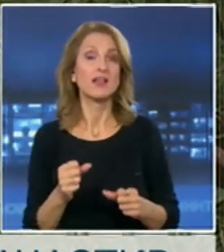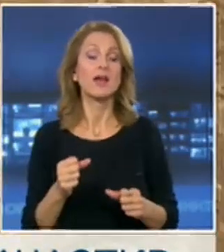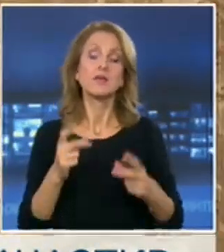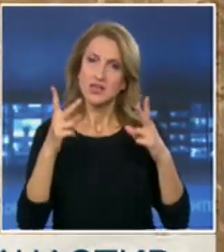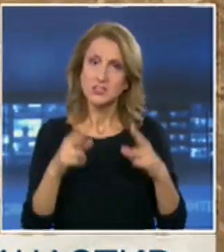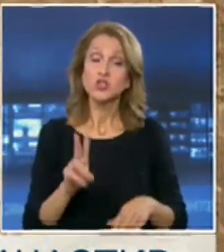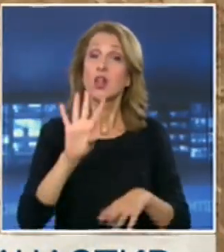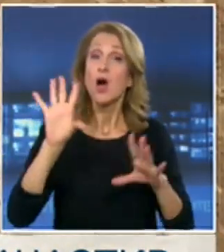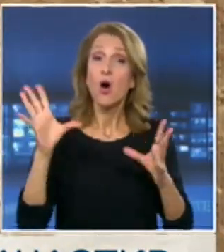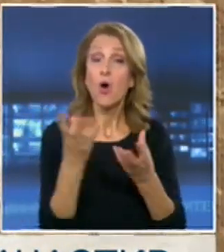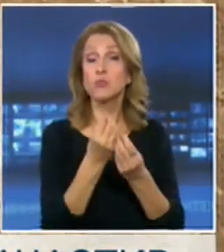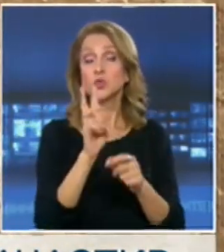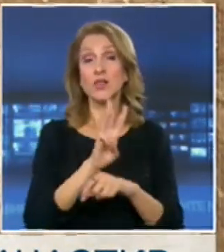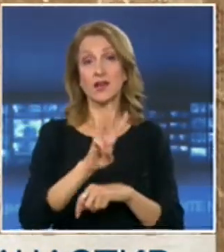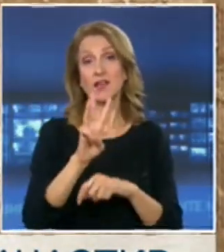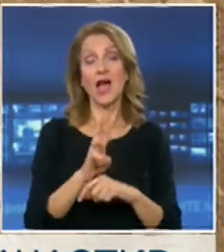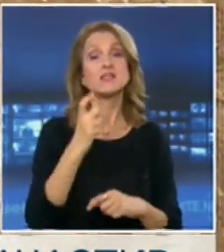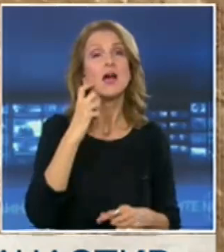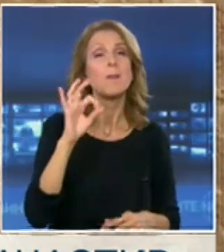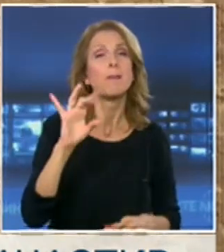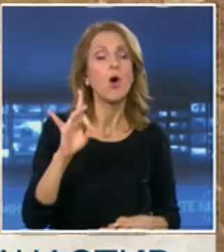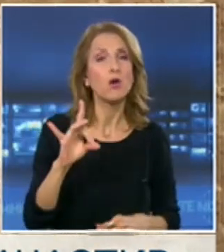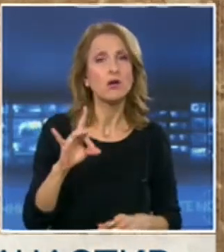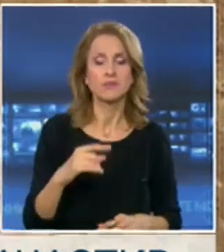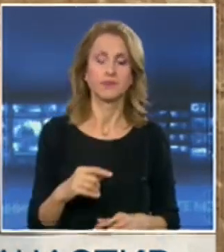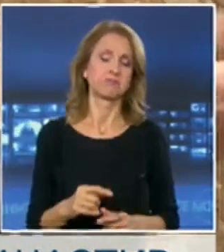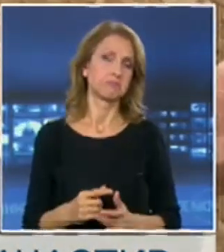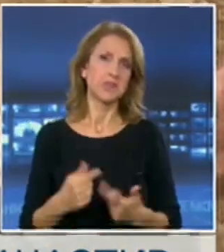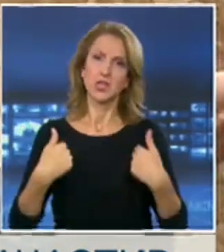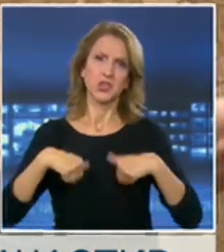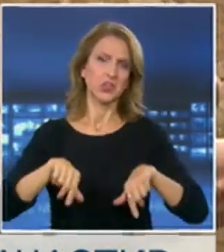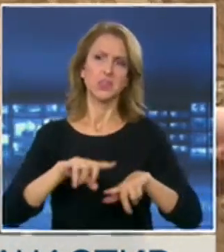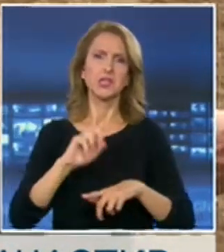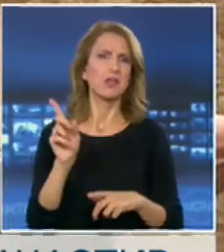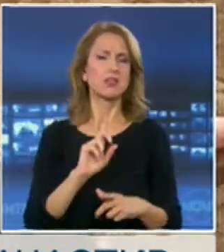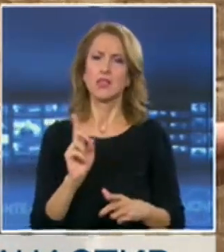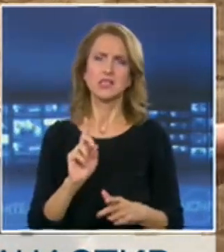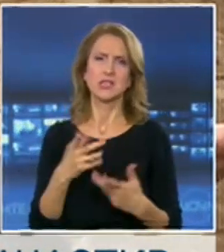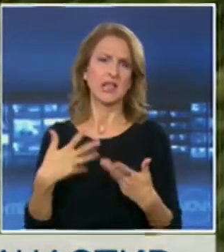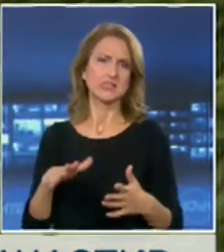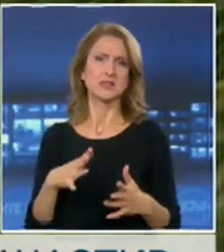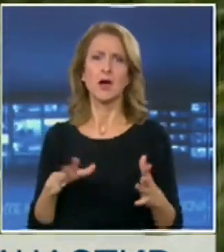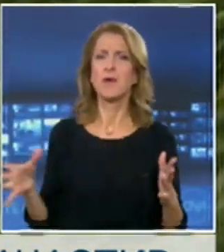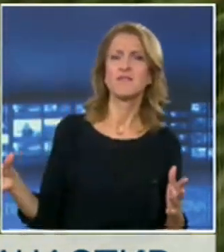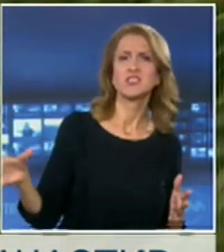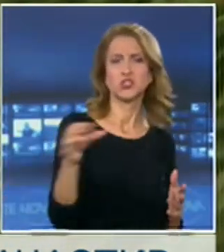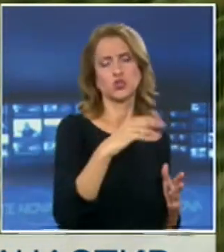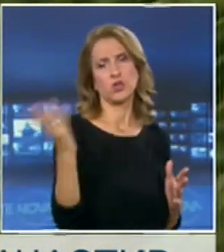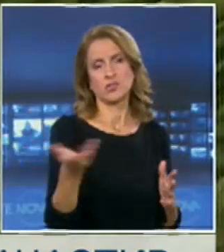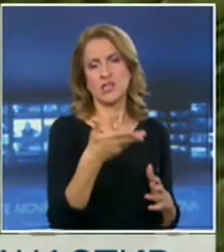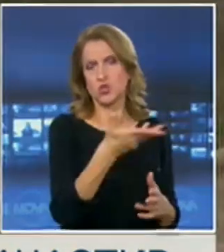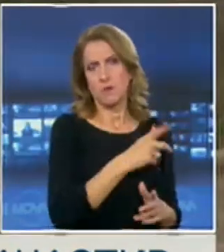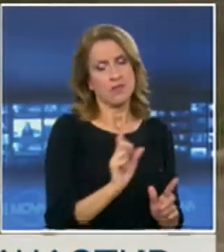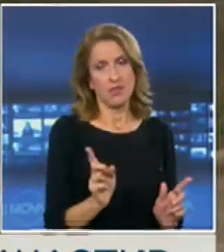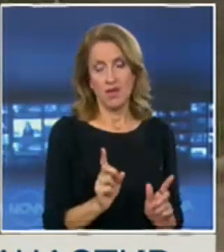бора. Ние нямаме намерение да изсичаме всичките. Как, кажете, ще отсечем тази красива елха? Само за